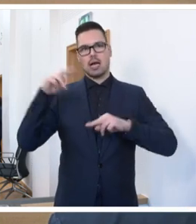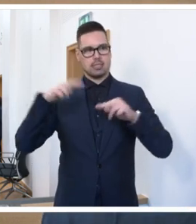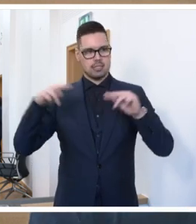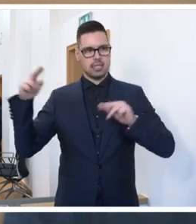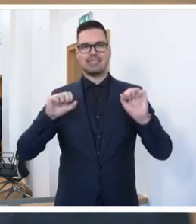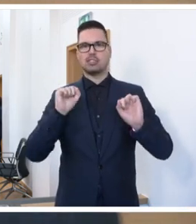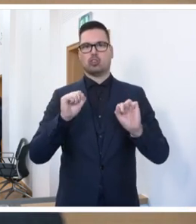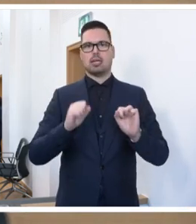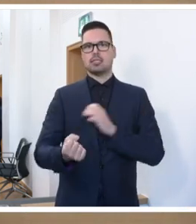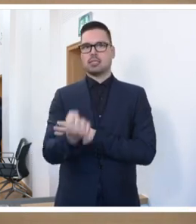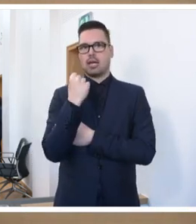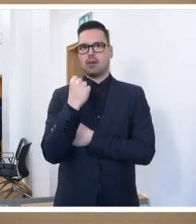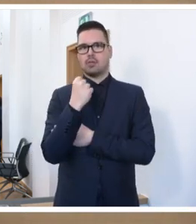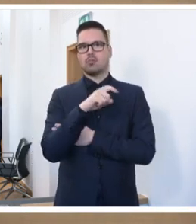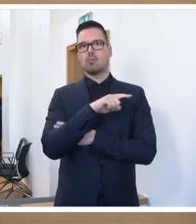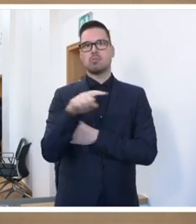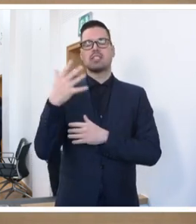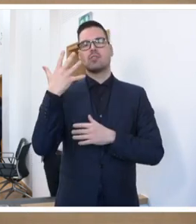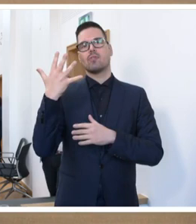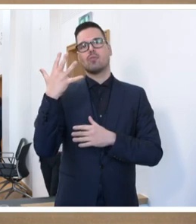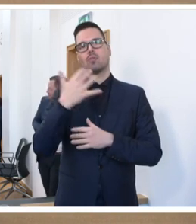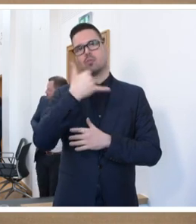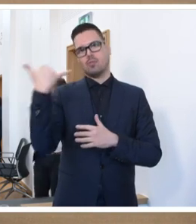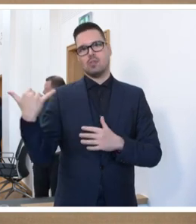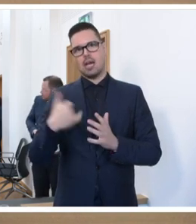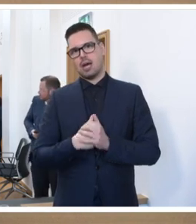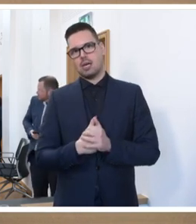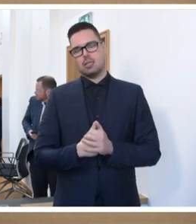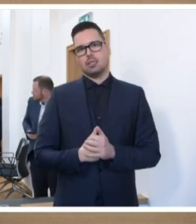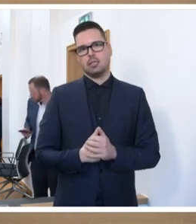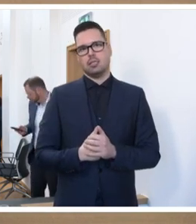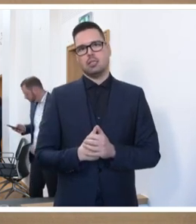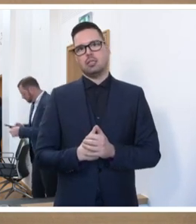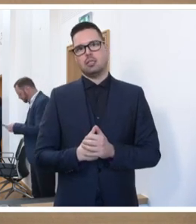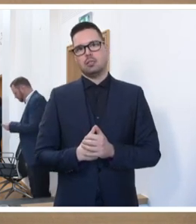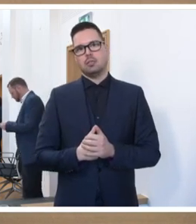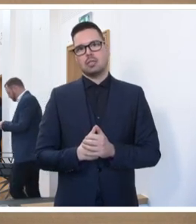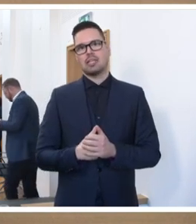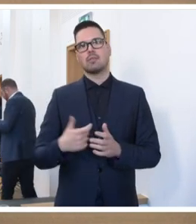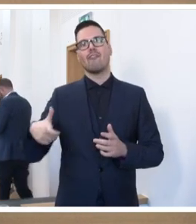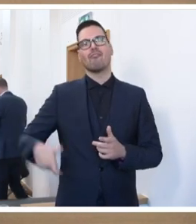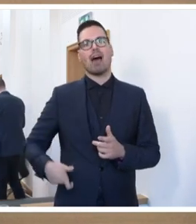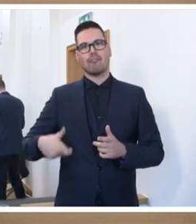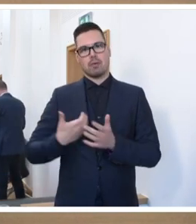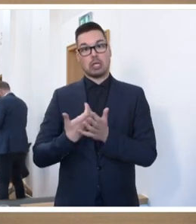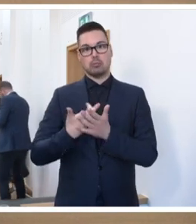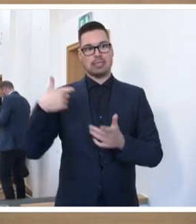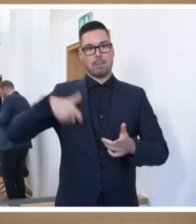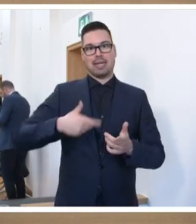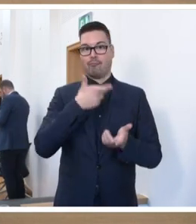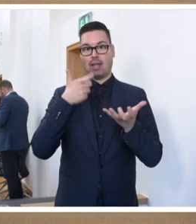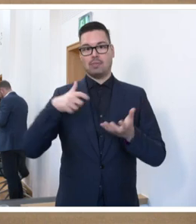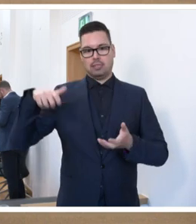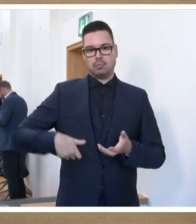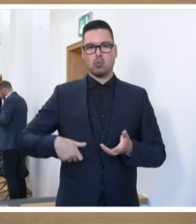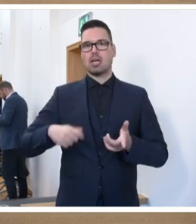Sicherheitskräfte eine Strafe von bis zu 5 Jahren auszusprechen. Allein das Mitführen einer Waffe oder eines anderen gefährlichen